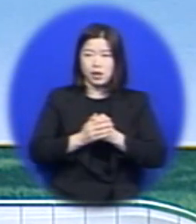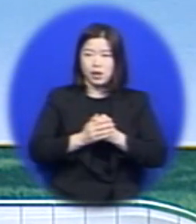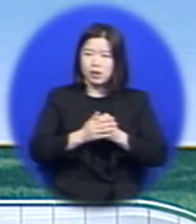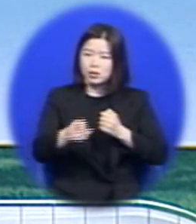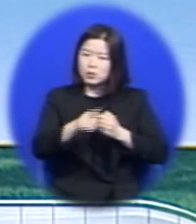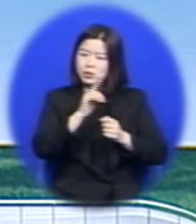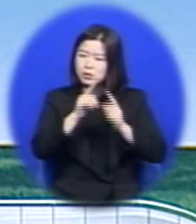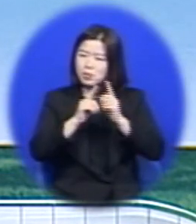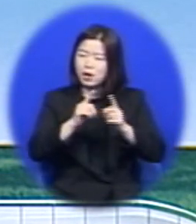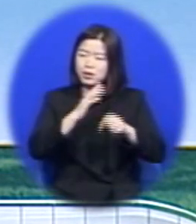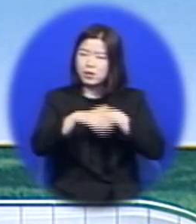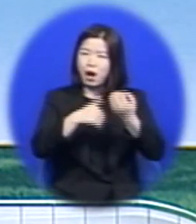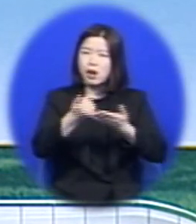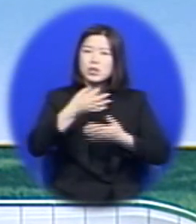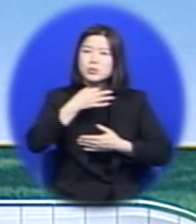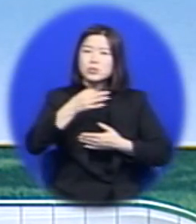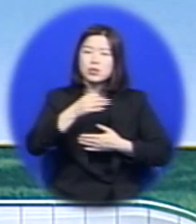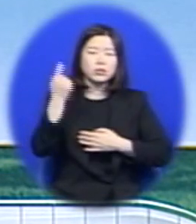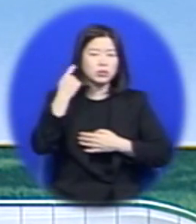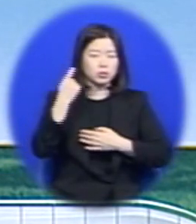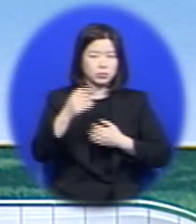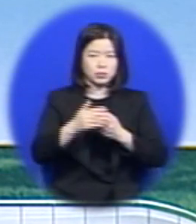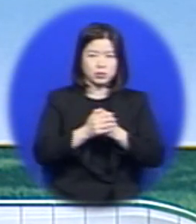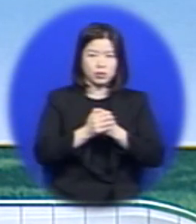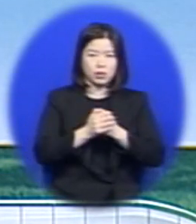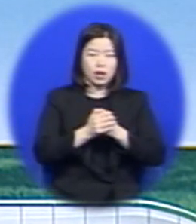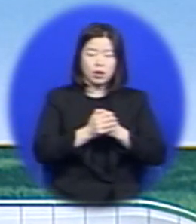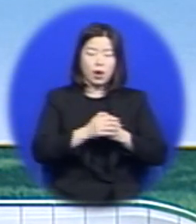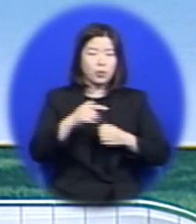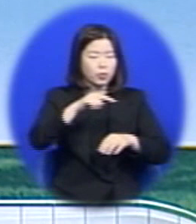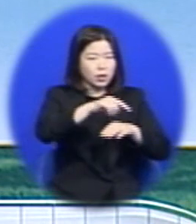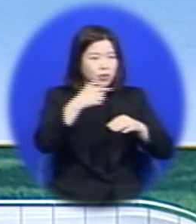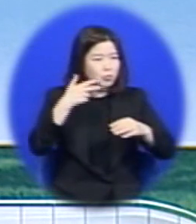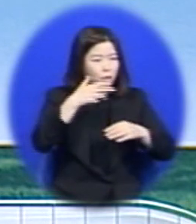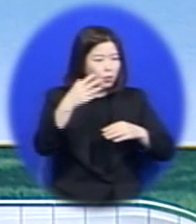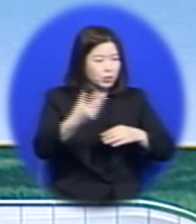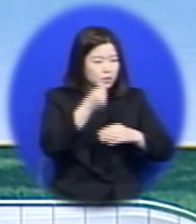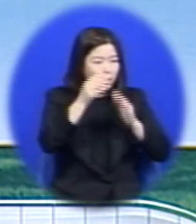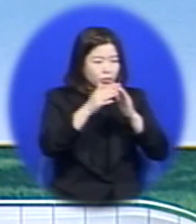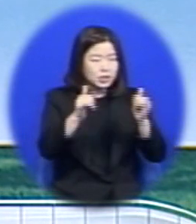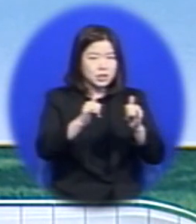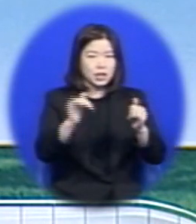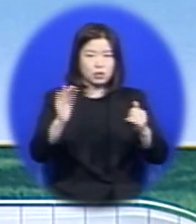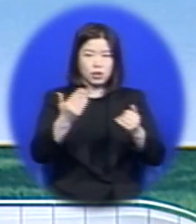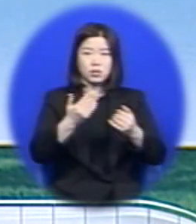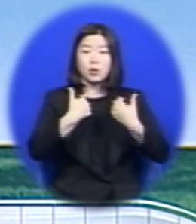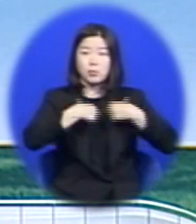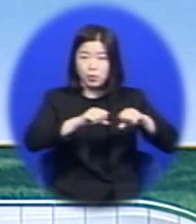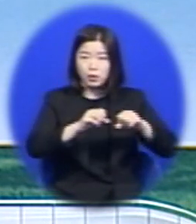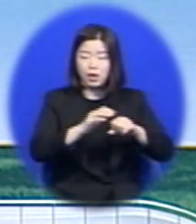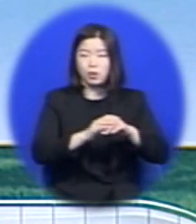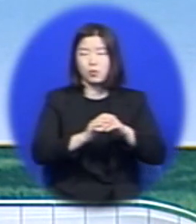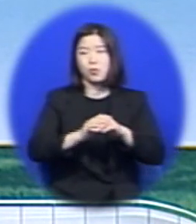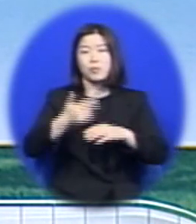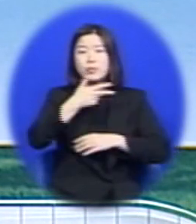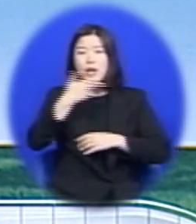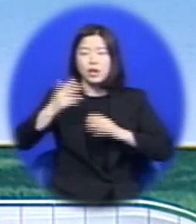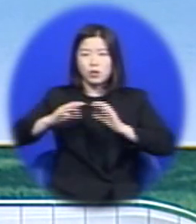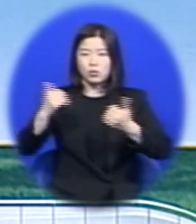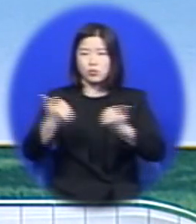마음을 정리하고 그는 정치에 전념합니다. 그는 정말 하나님 앞에서 영국이 해결해야